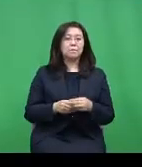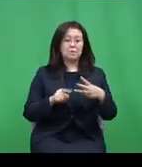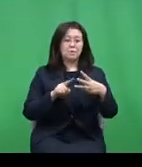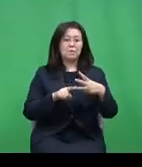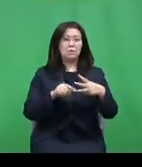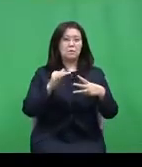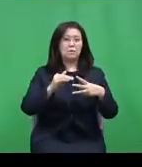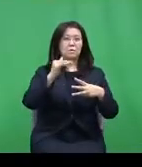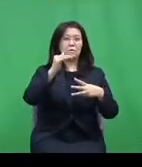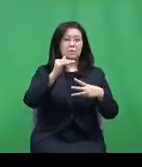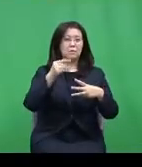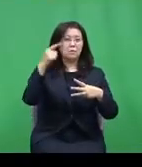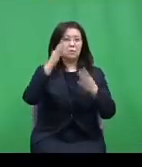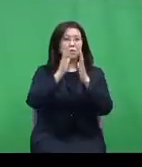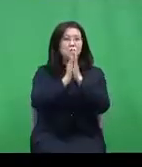ょうか。